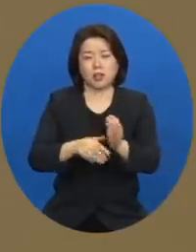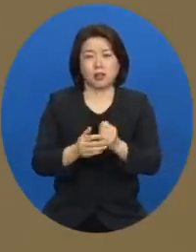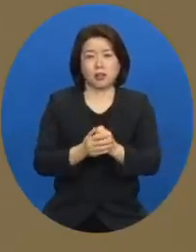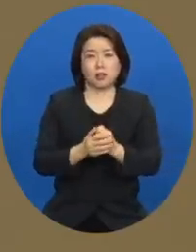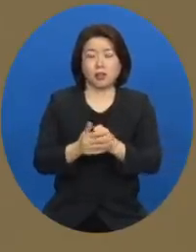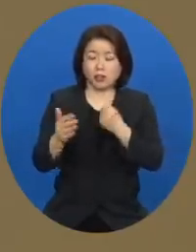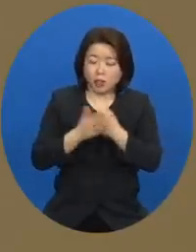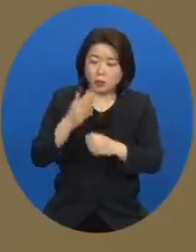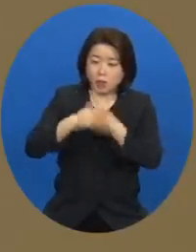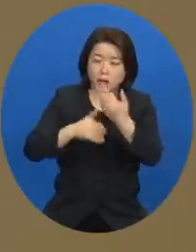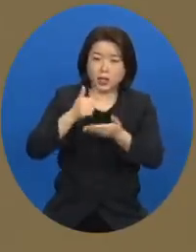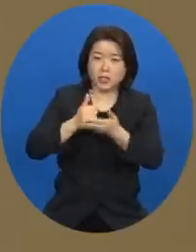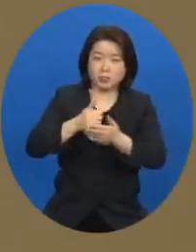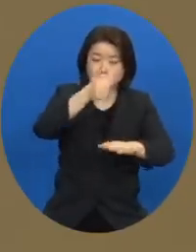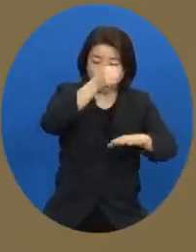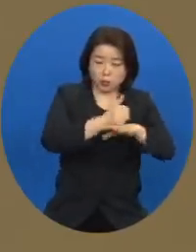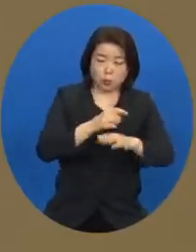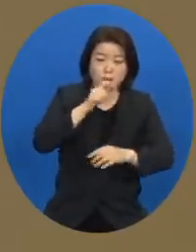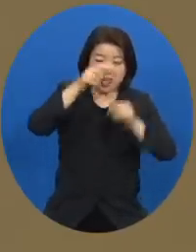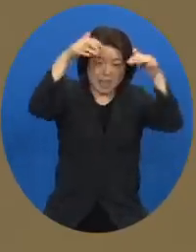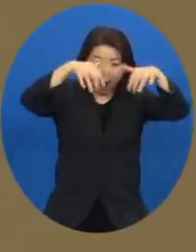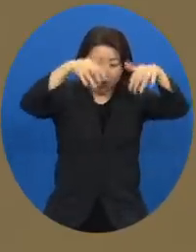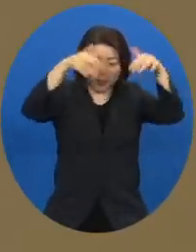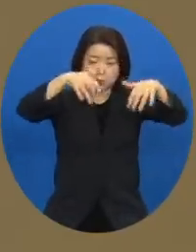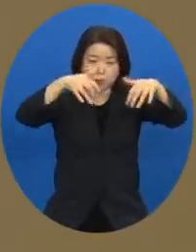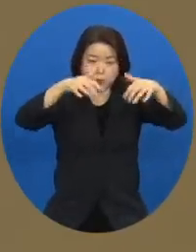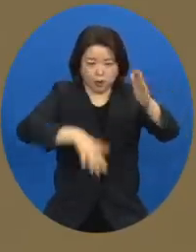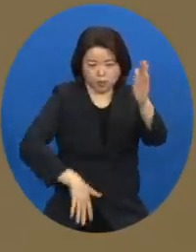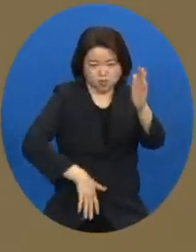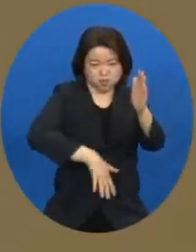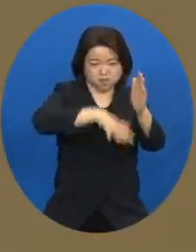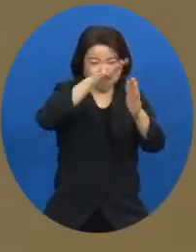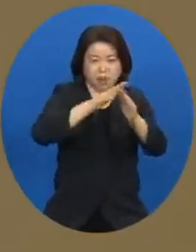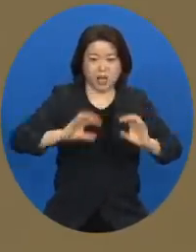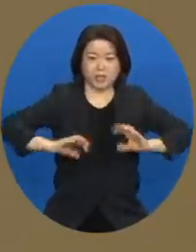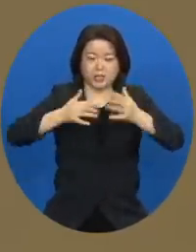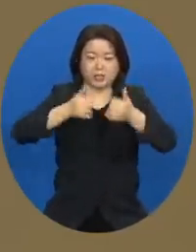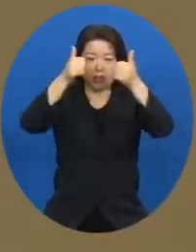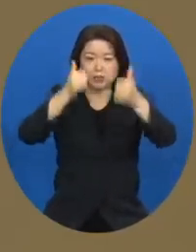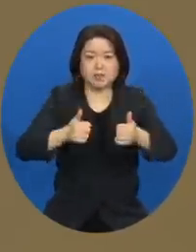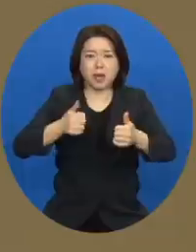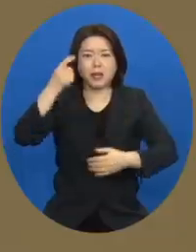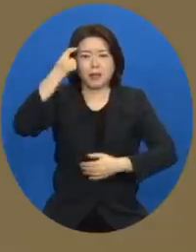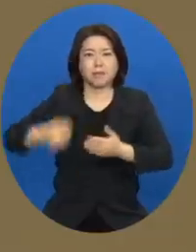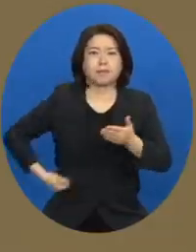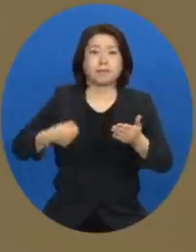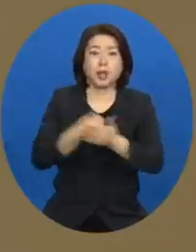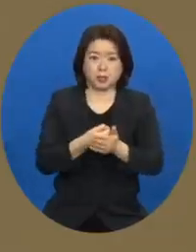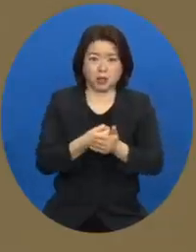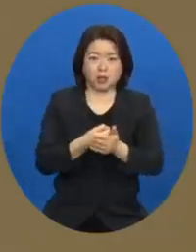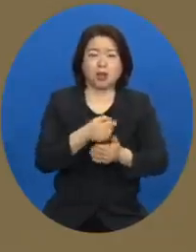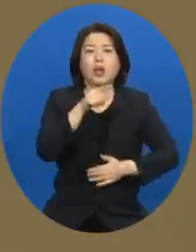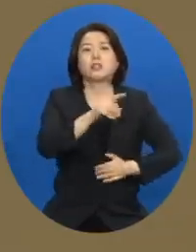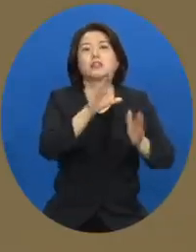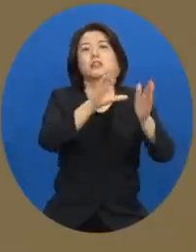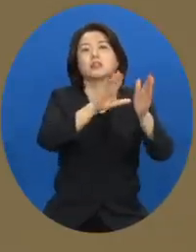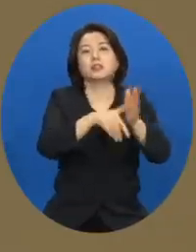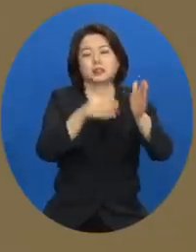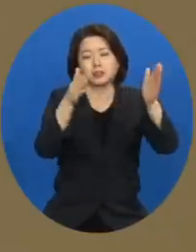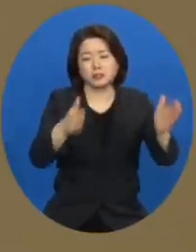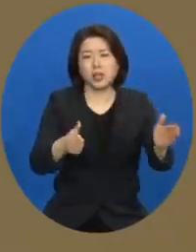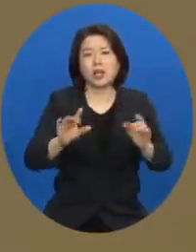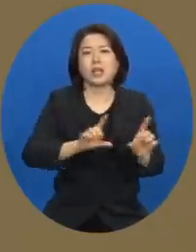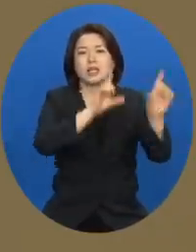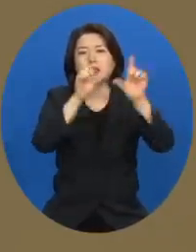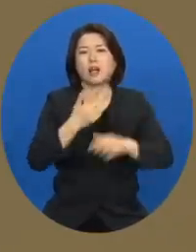결국은 홍수로 세상의 사람을 다 심판하실 생각을 하셨겠습니까? 그 시절에 살았던